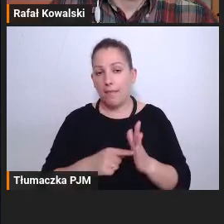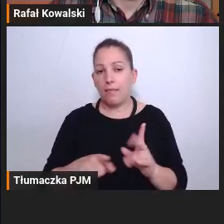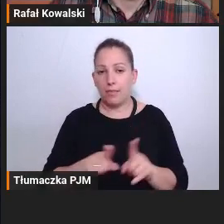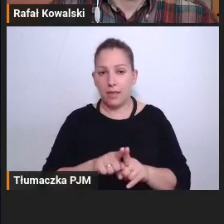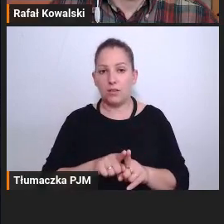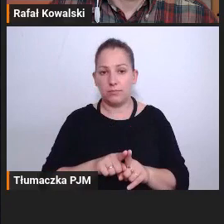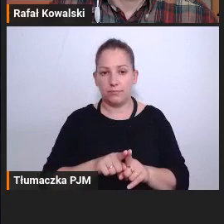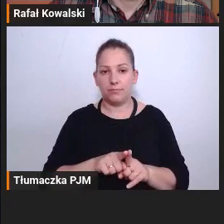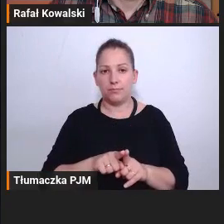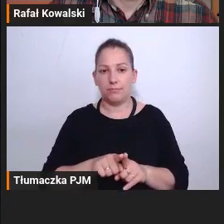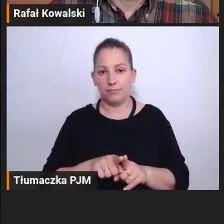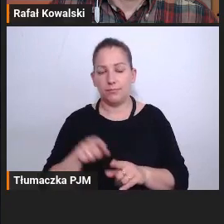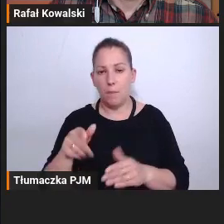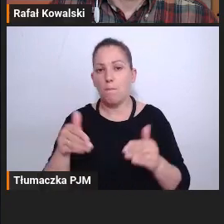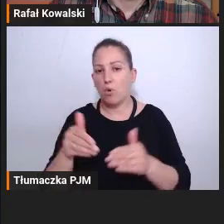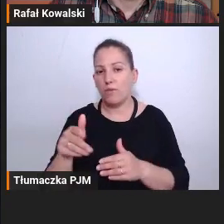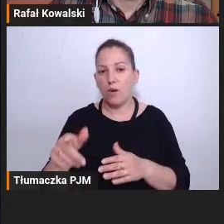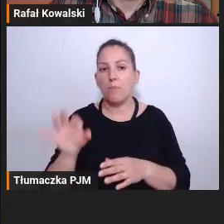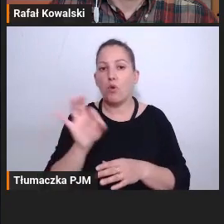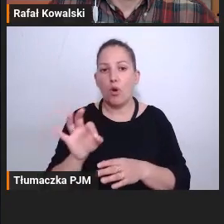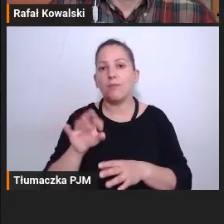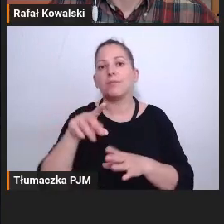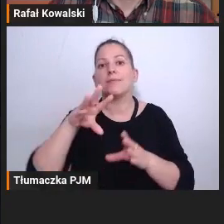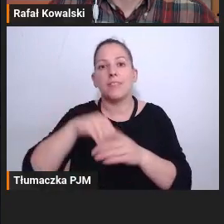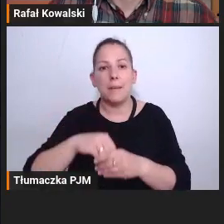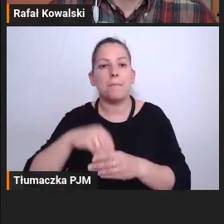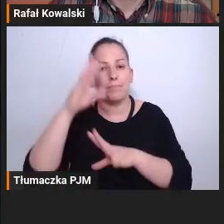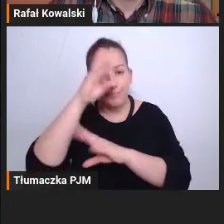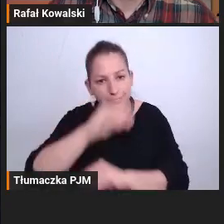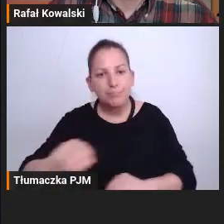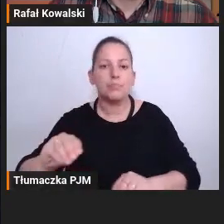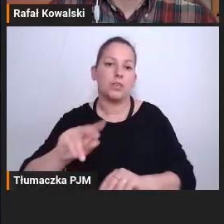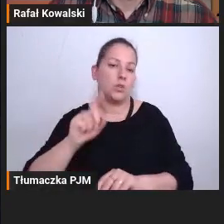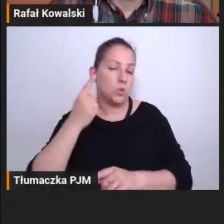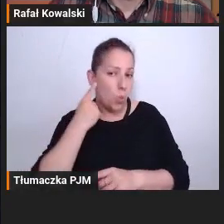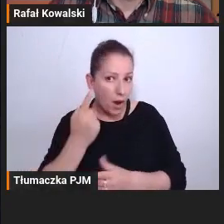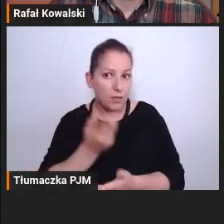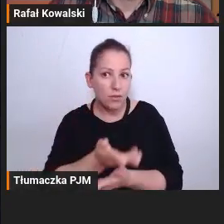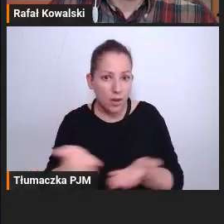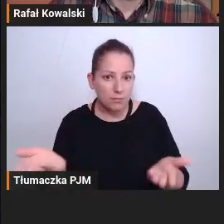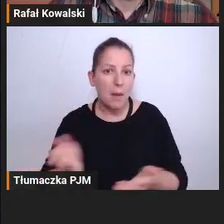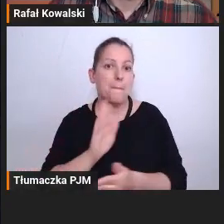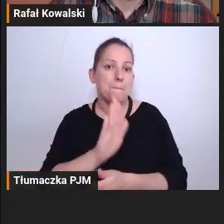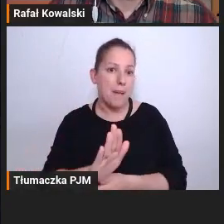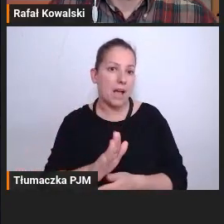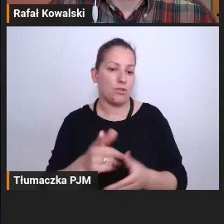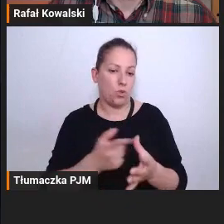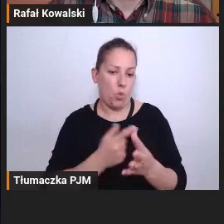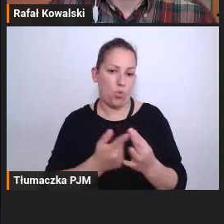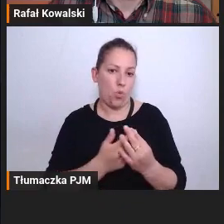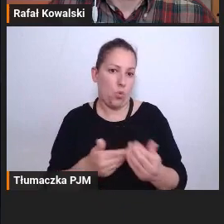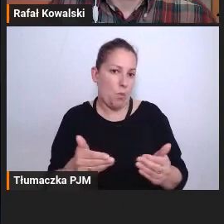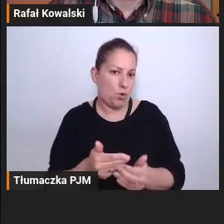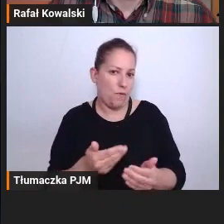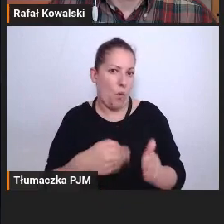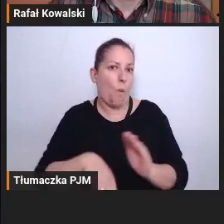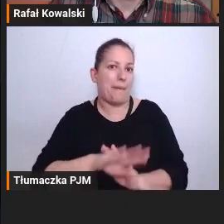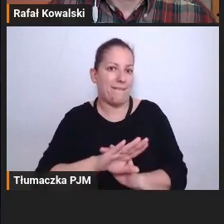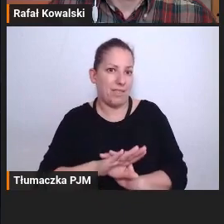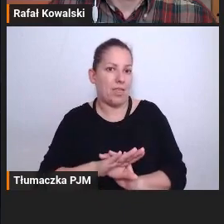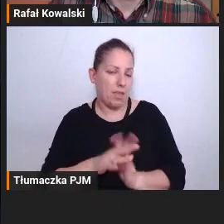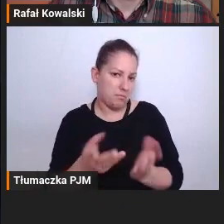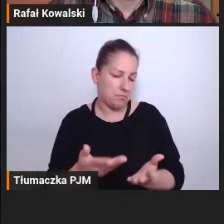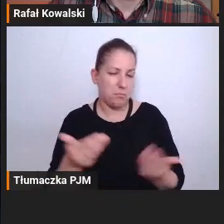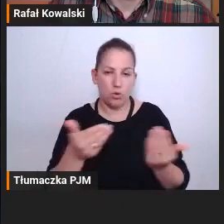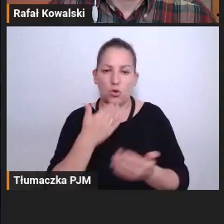jakby przestrzeń na to, żeby przy okazji poinformować pracowników i powiedzieć im, słuchajcie, macie takie uprawnienia i z tego